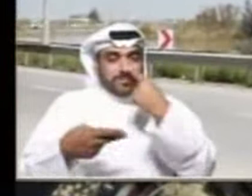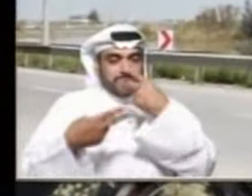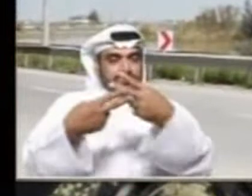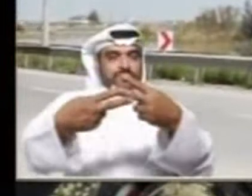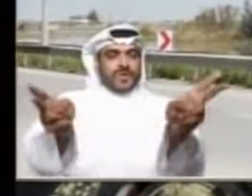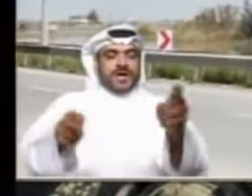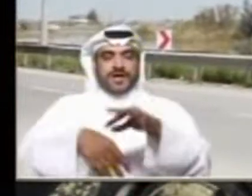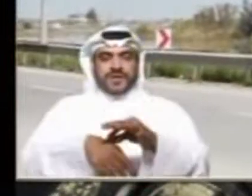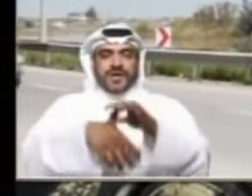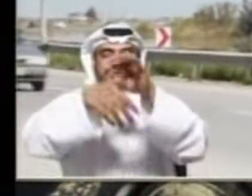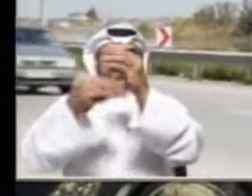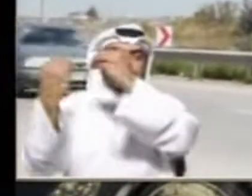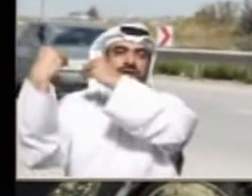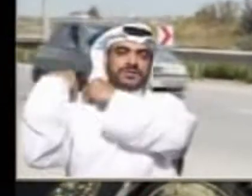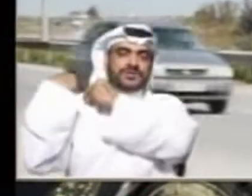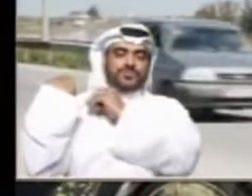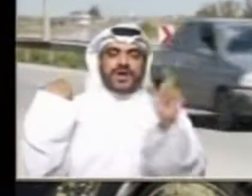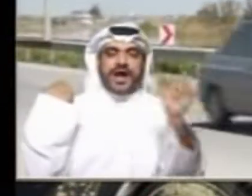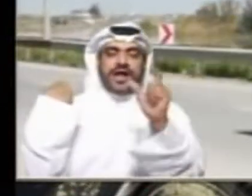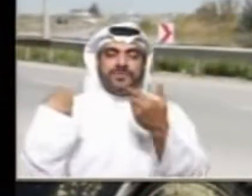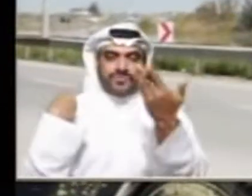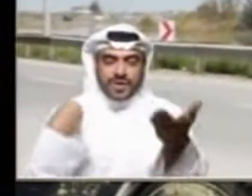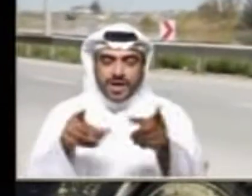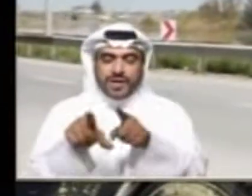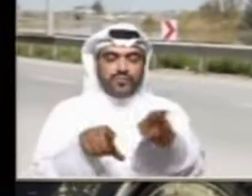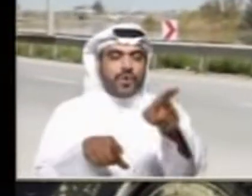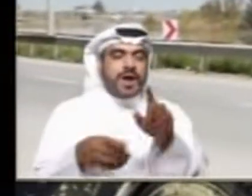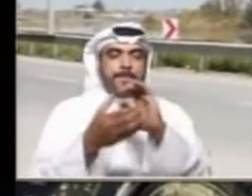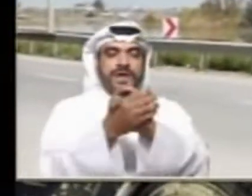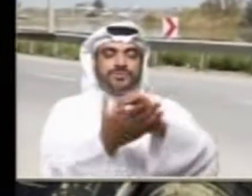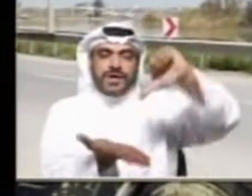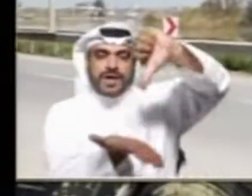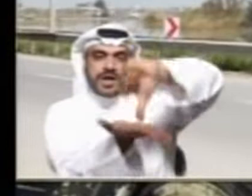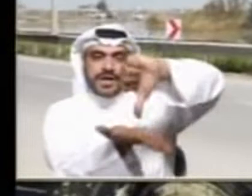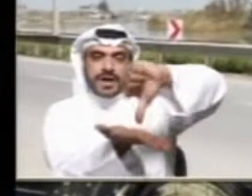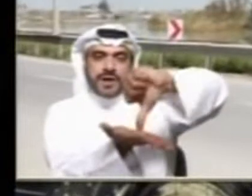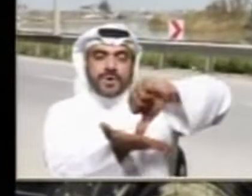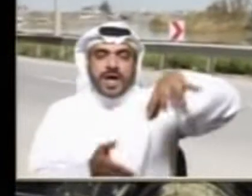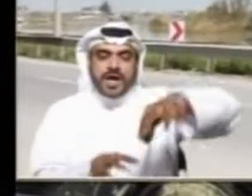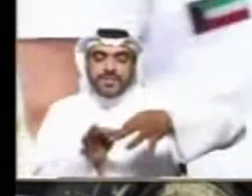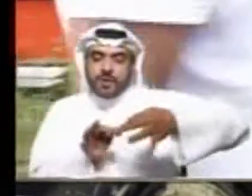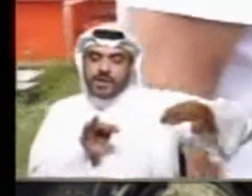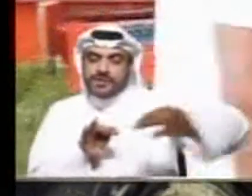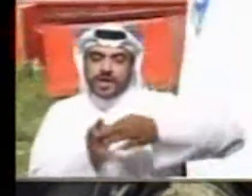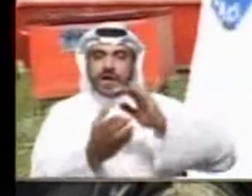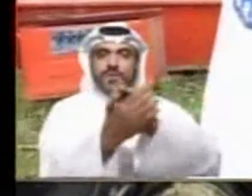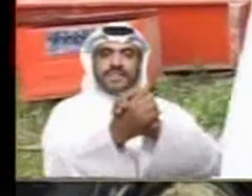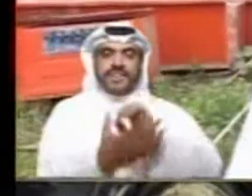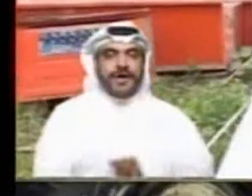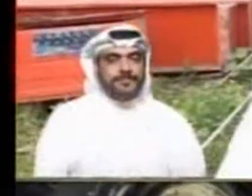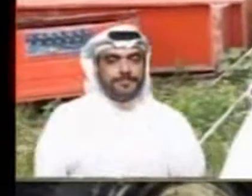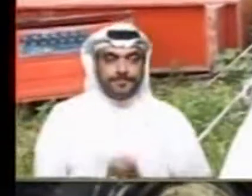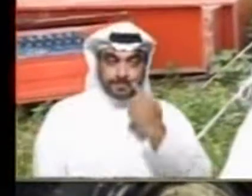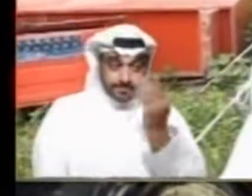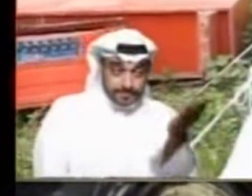دورها الإنساني والإسلامي تجاه الجمهورية الإسلامية الإيرانية، الدولة الجارة والصديقة.